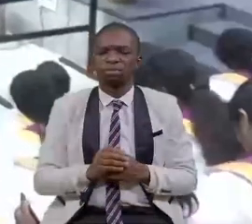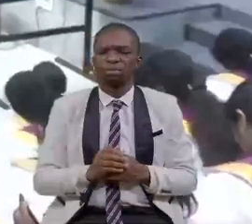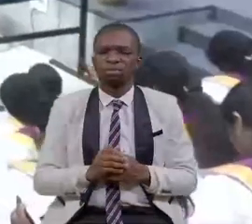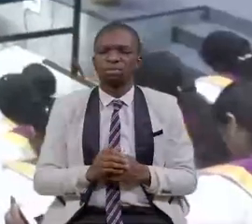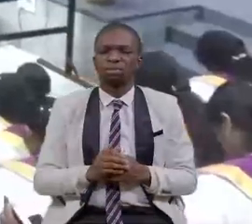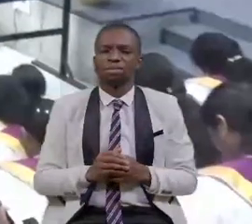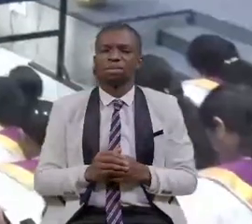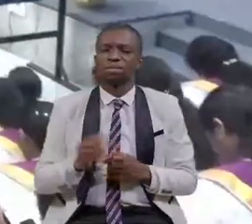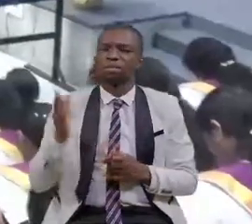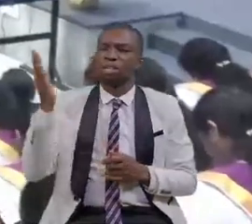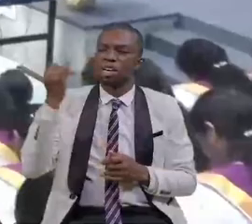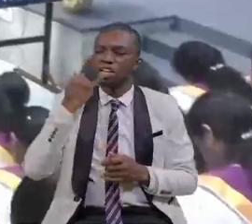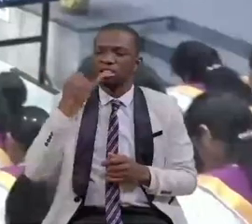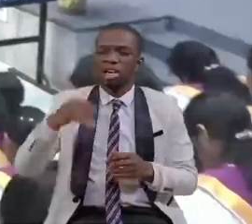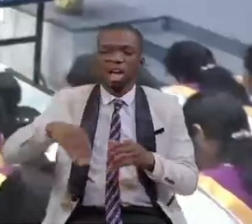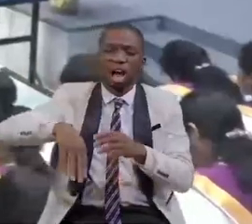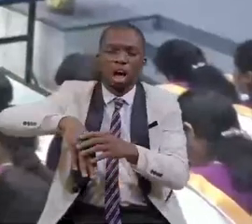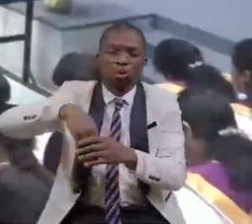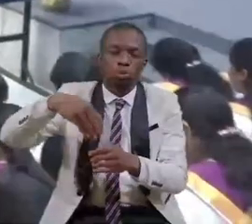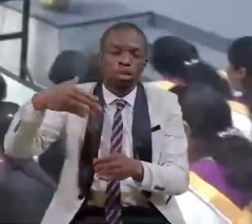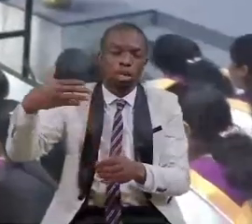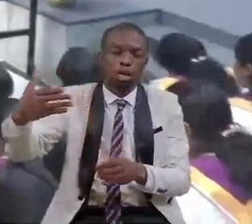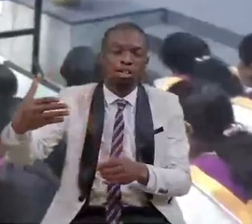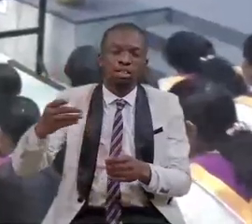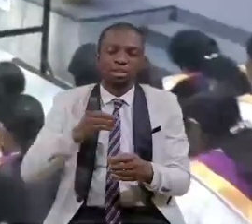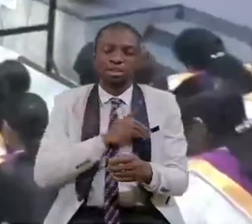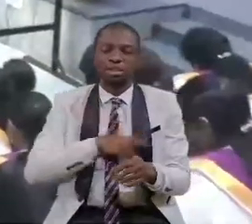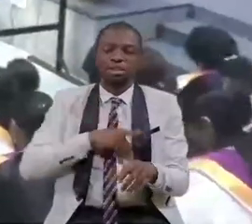Il y a le royaume extérieur.